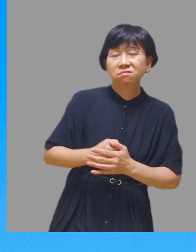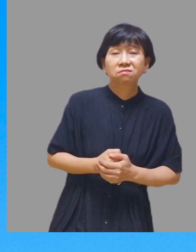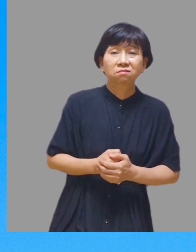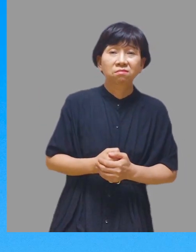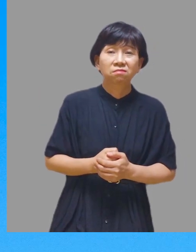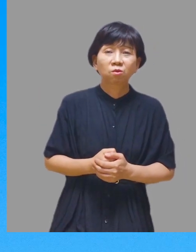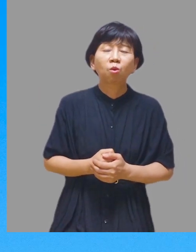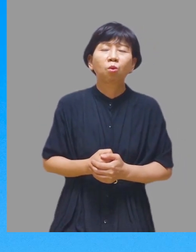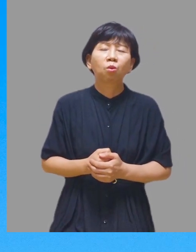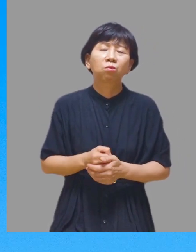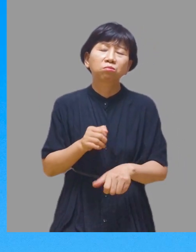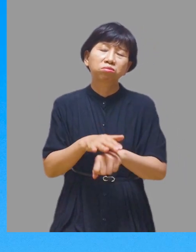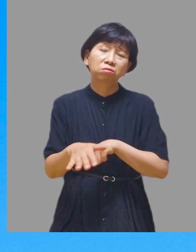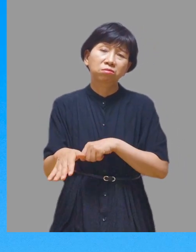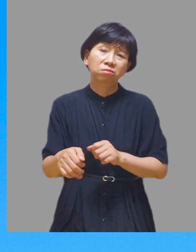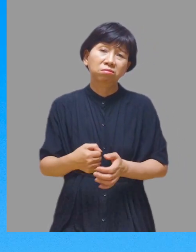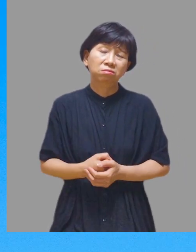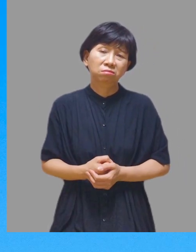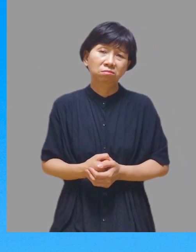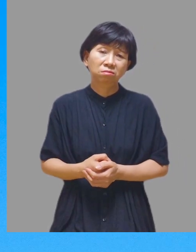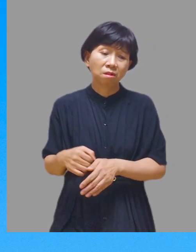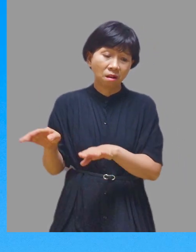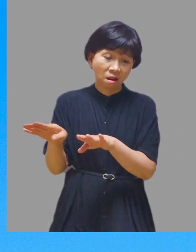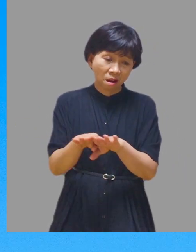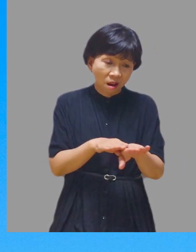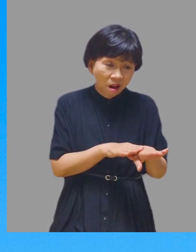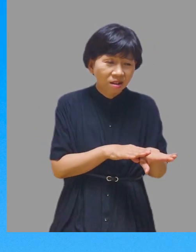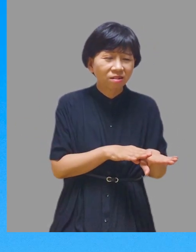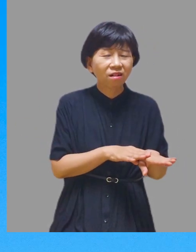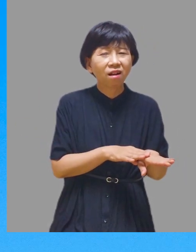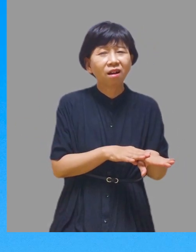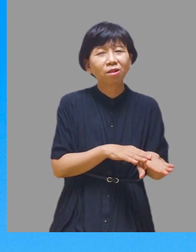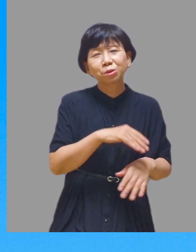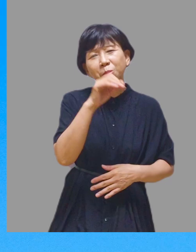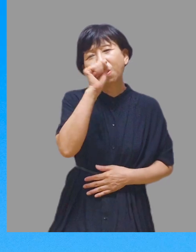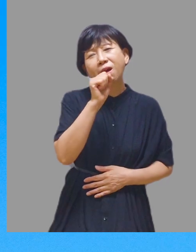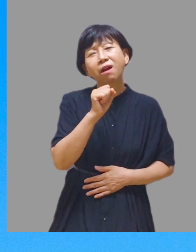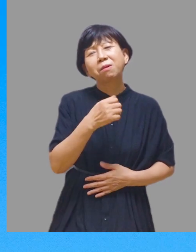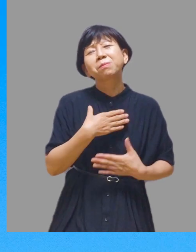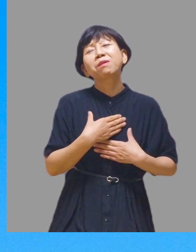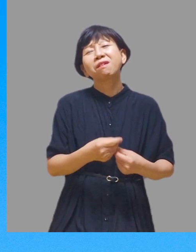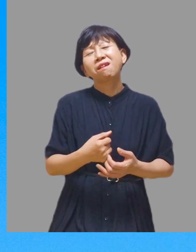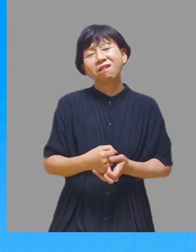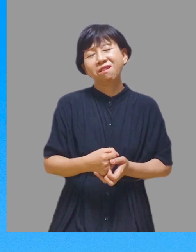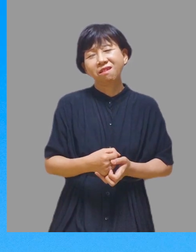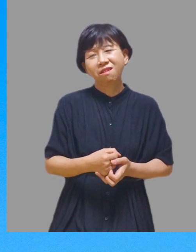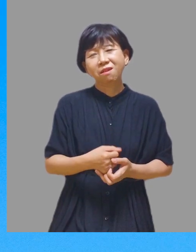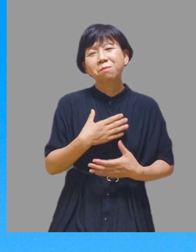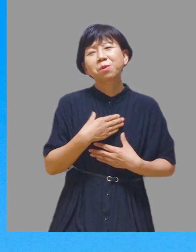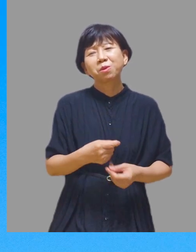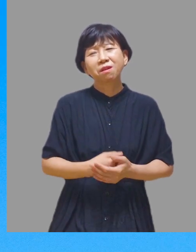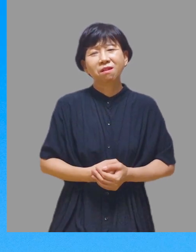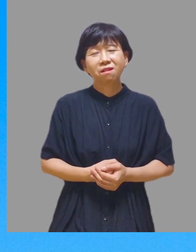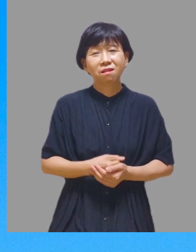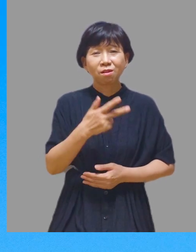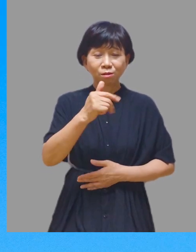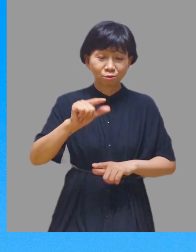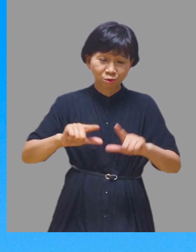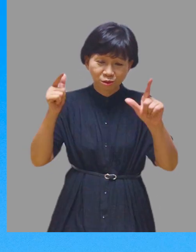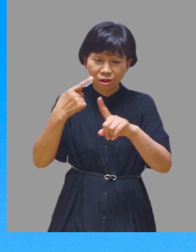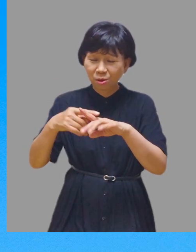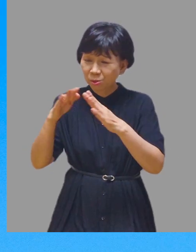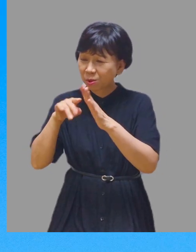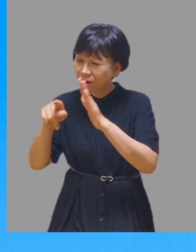갈게요. 교회 안 나가보니까 좋거든요. 시간이 더 많거든요. 주일날 교회